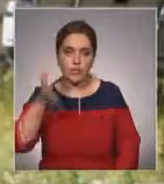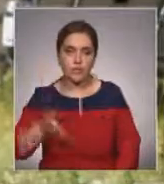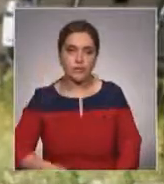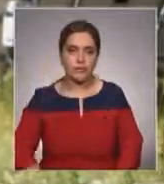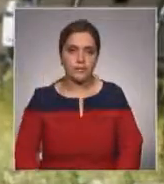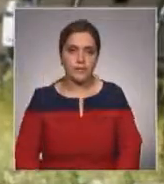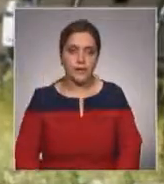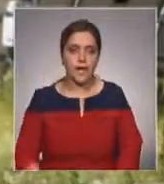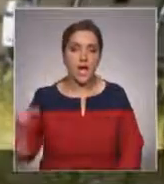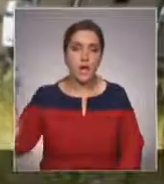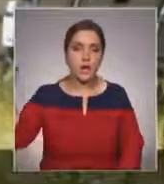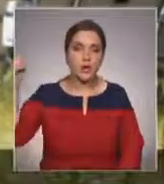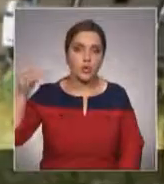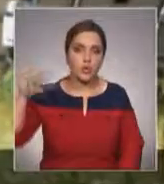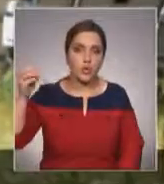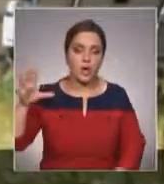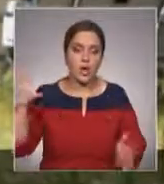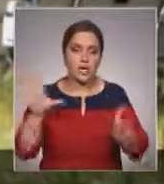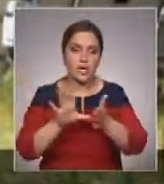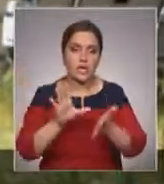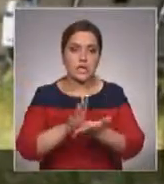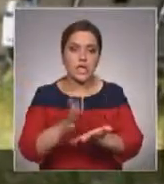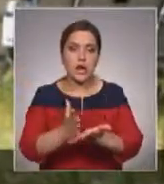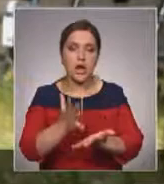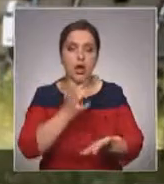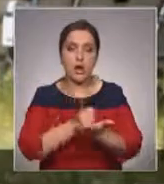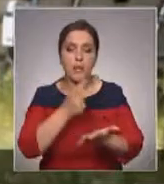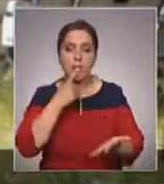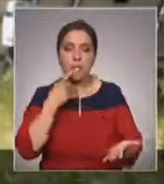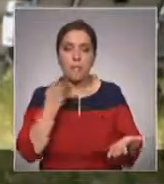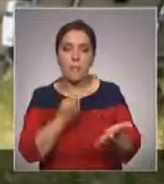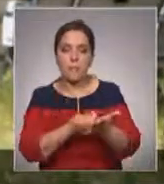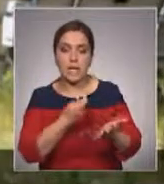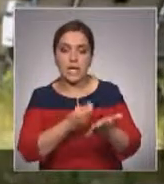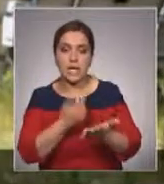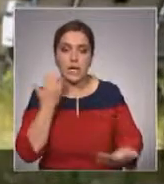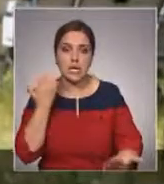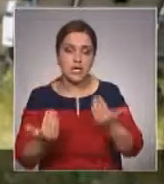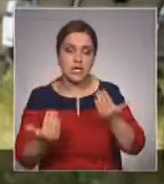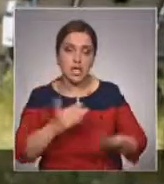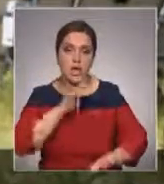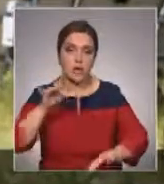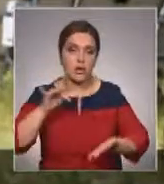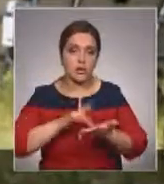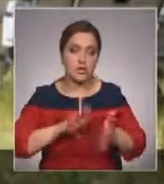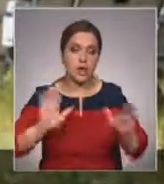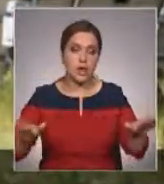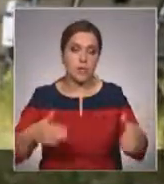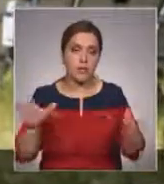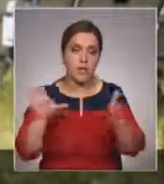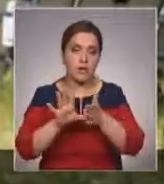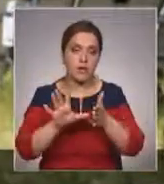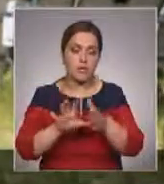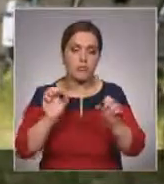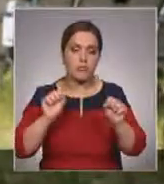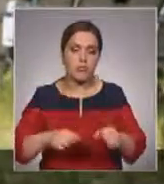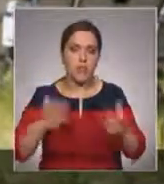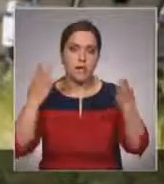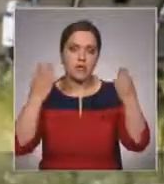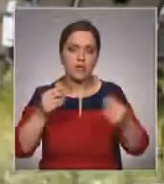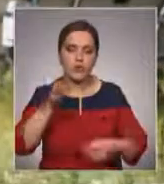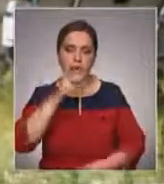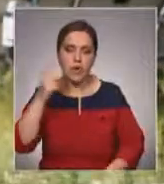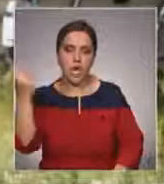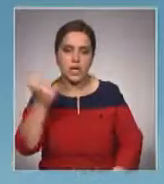генератор нам создает как бы резервное питание. В случае отсутствия городского питания в дневное время мы... Значит, гарантированно